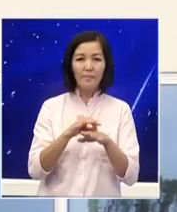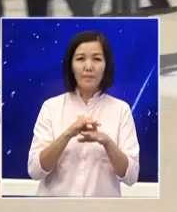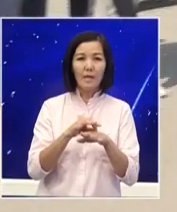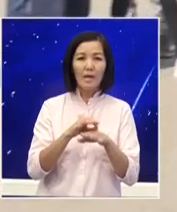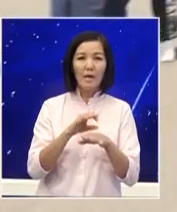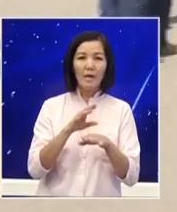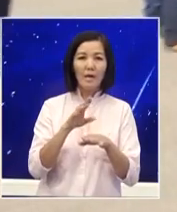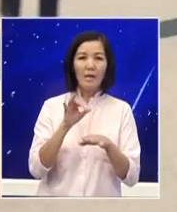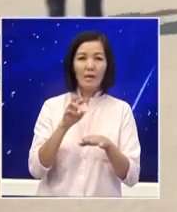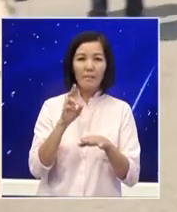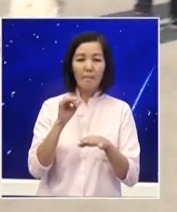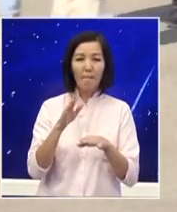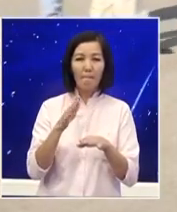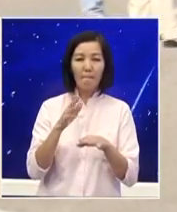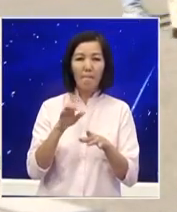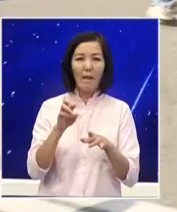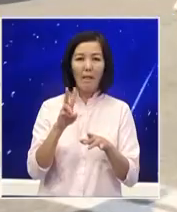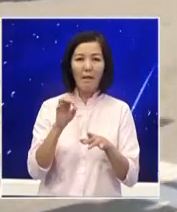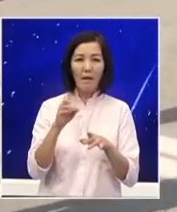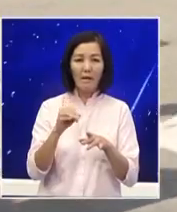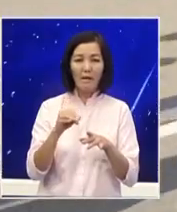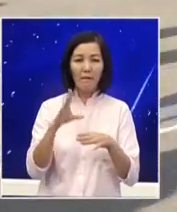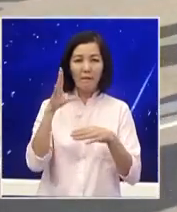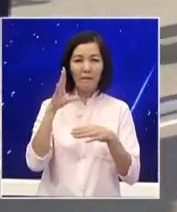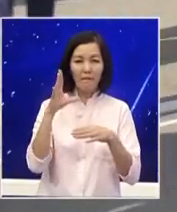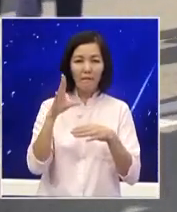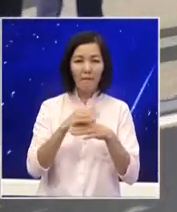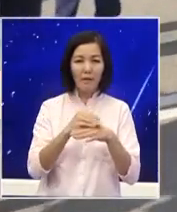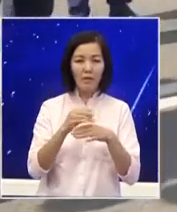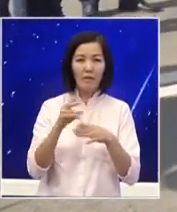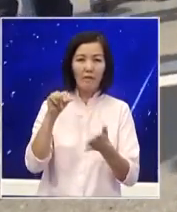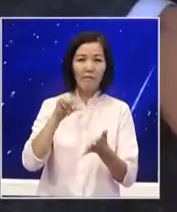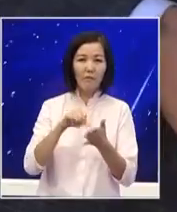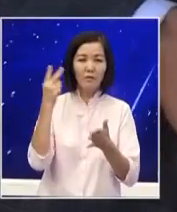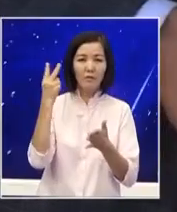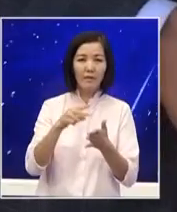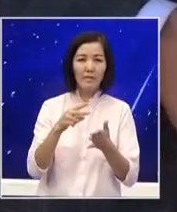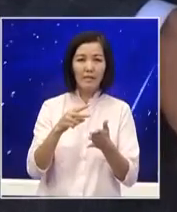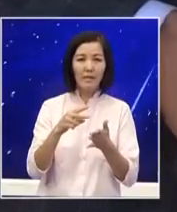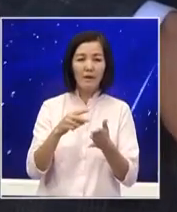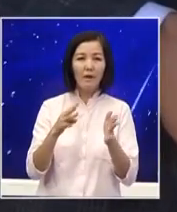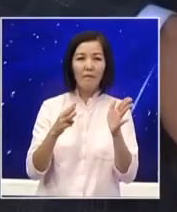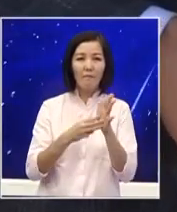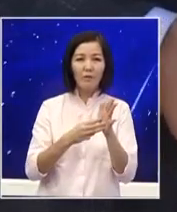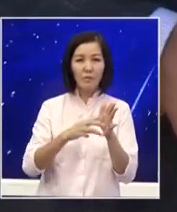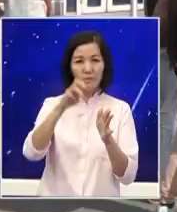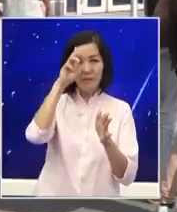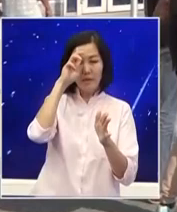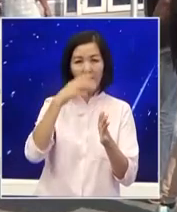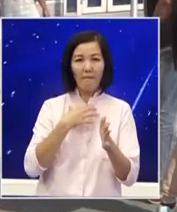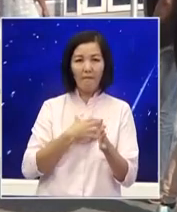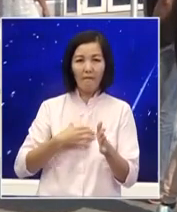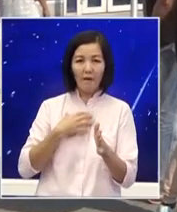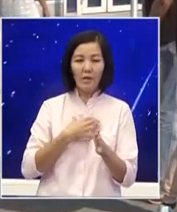курорте камилио белла болгарии в рамках вечера выпустит выступили двадцать бойцов из 8 стран мира важно отметить центр приглашает